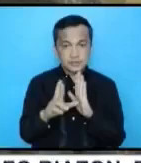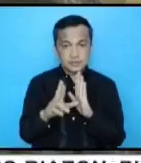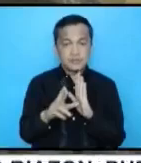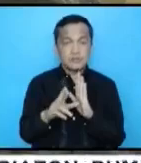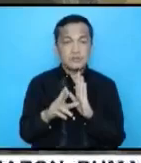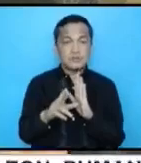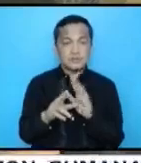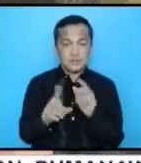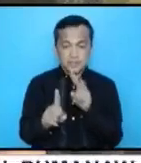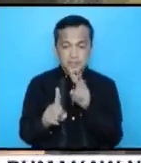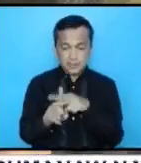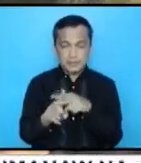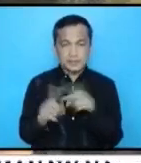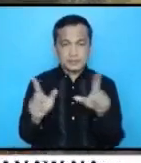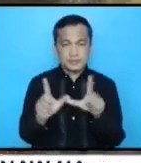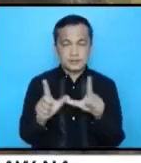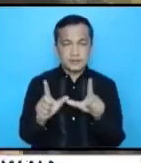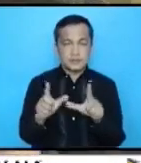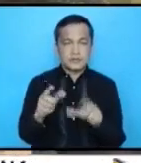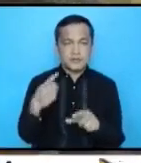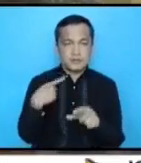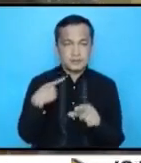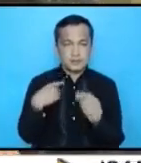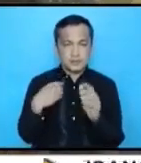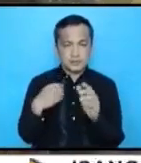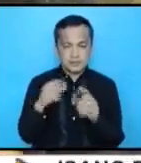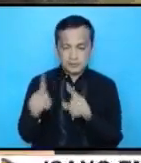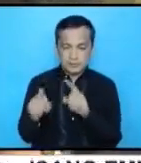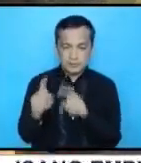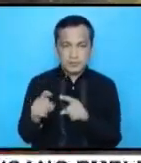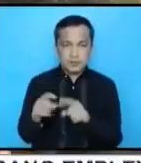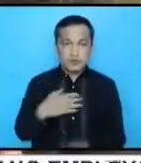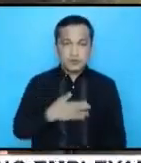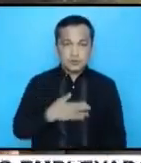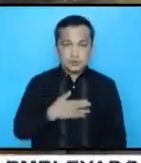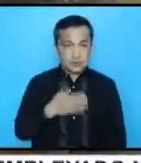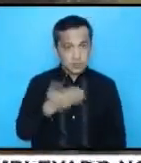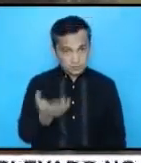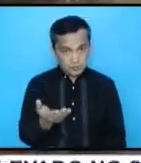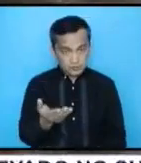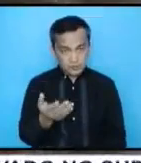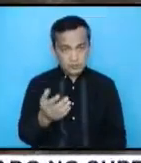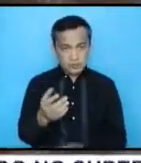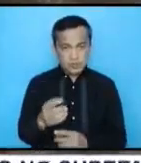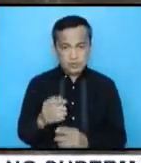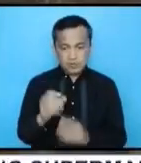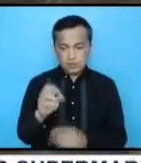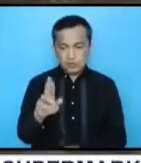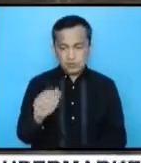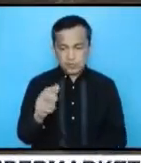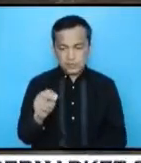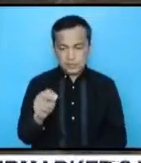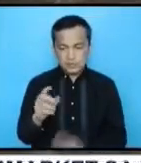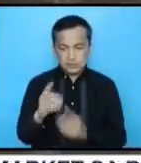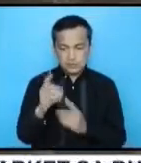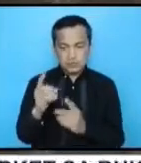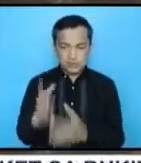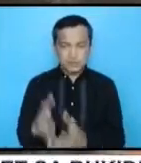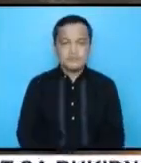na lisensya, meron po ditong katanungan kung gusto mo po bang maging organ donor. So, meron din po